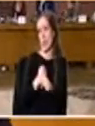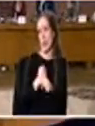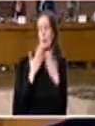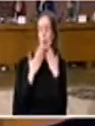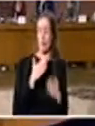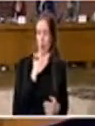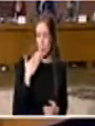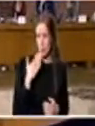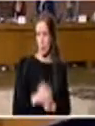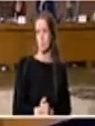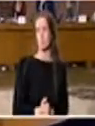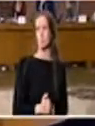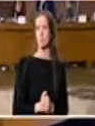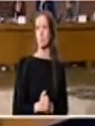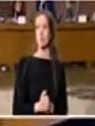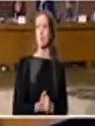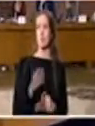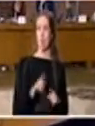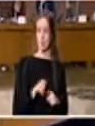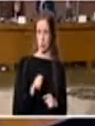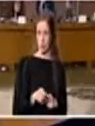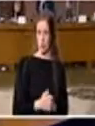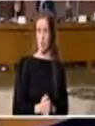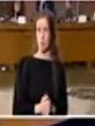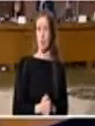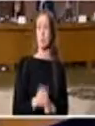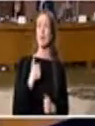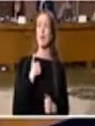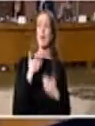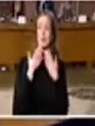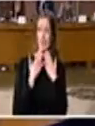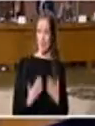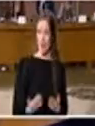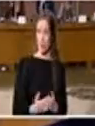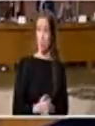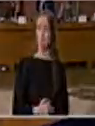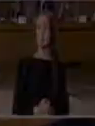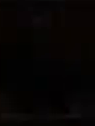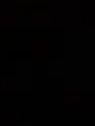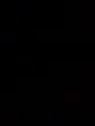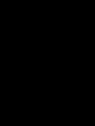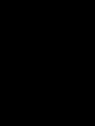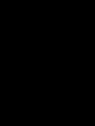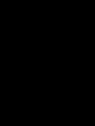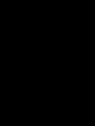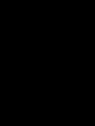Hvala puno. Hvala i vam. Zahvaljujem se uvodničarima.